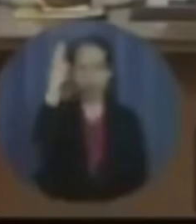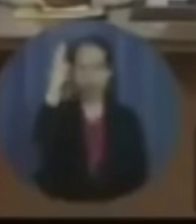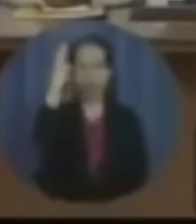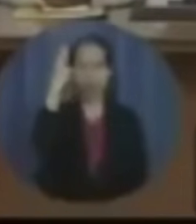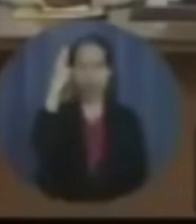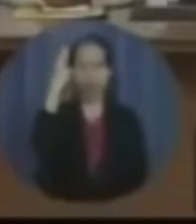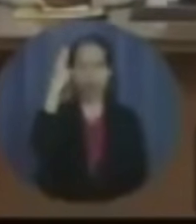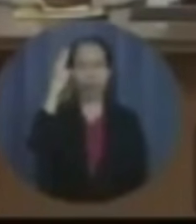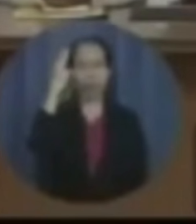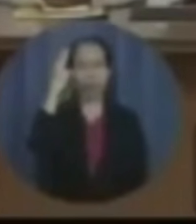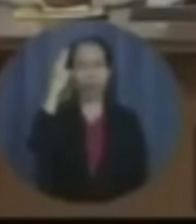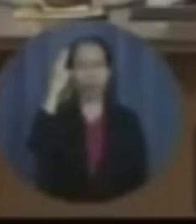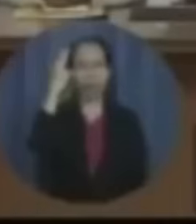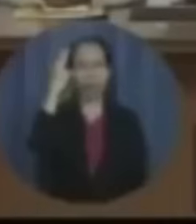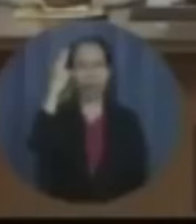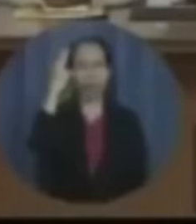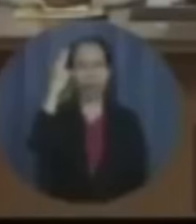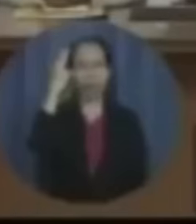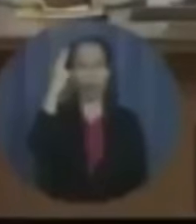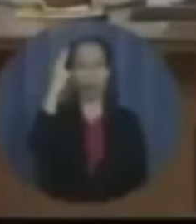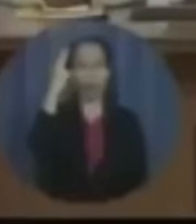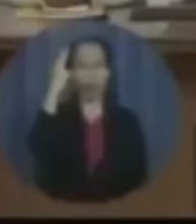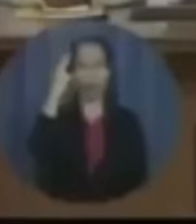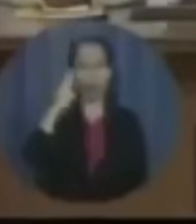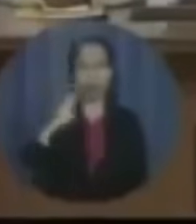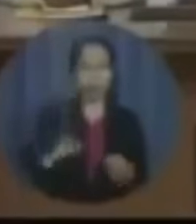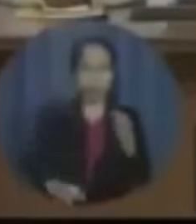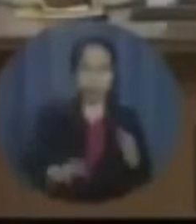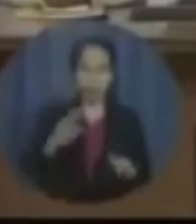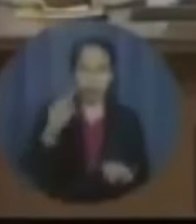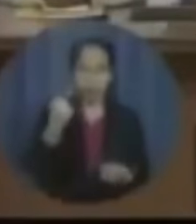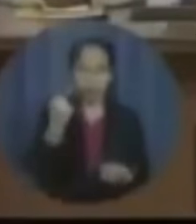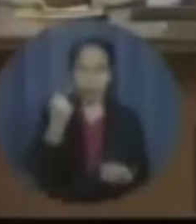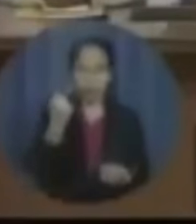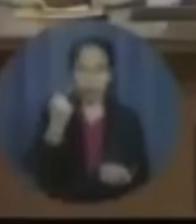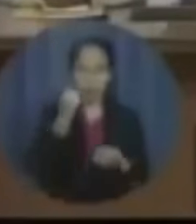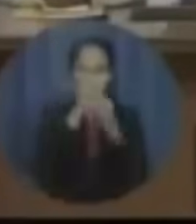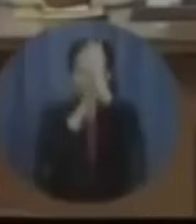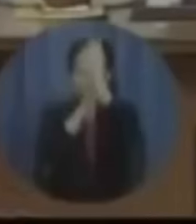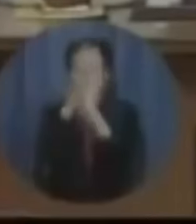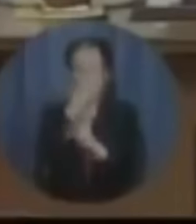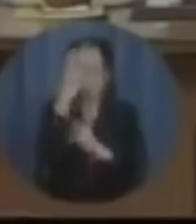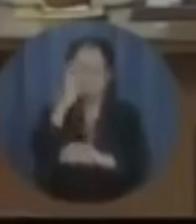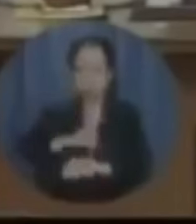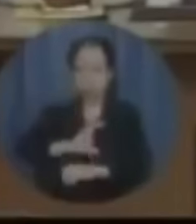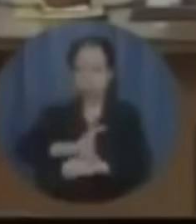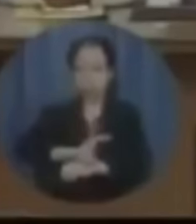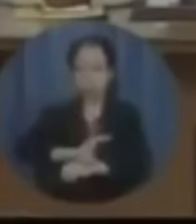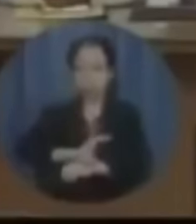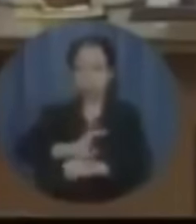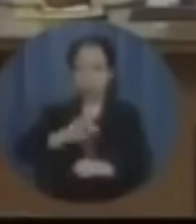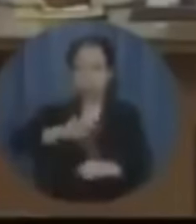Pag-o ba lagi akong nagsisimba sa simbahan ng Katoliko, ibig sabihin po nun, Antichrist